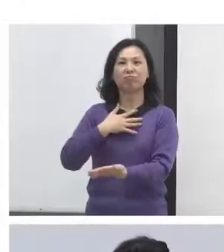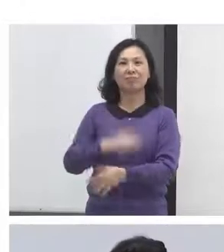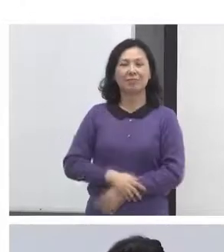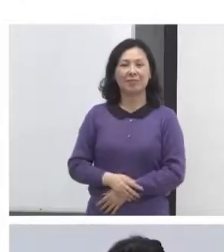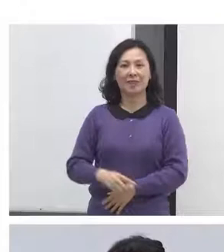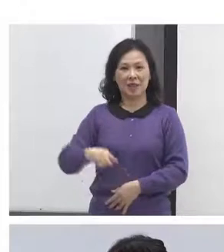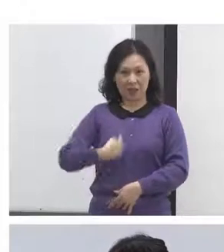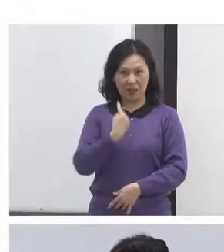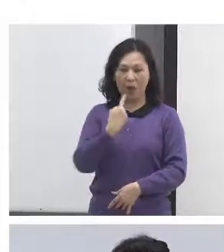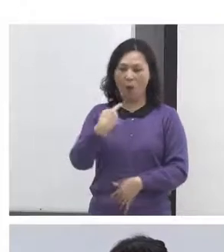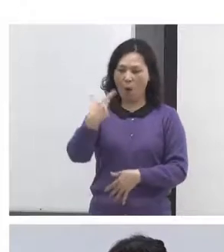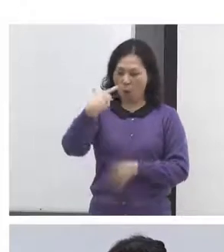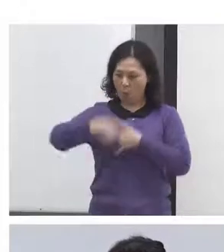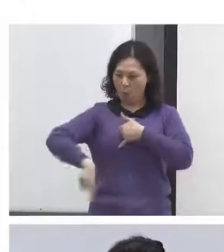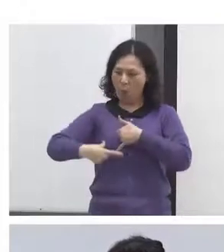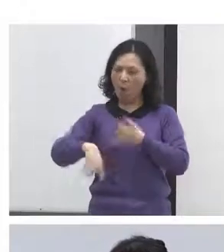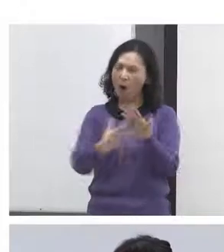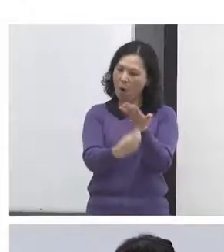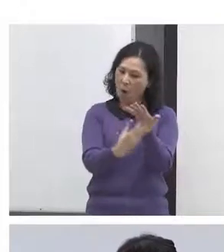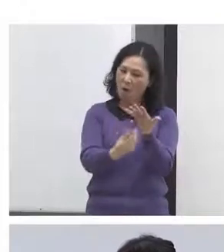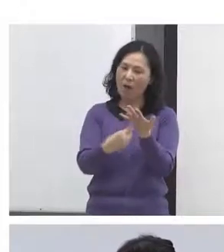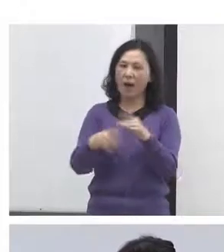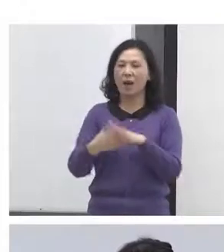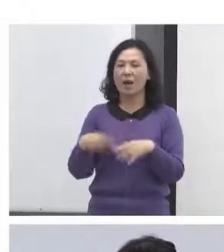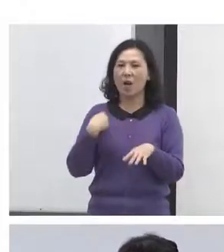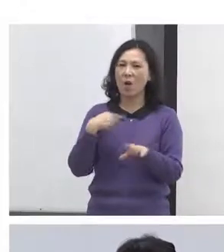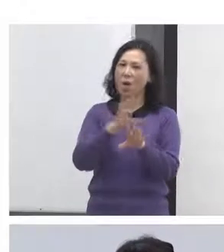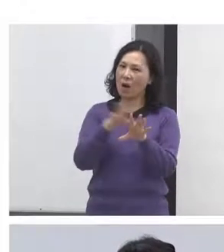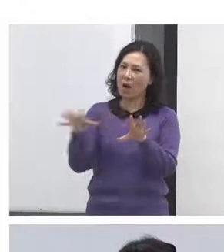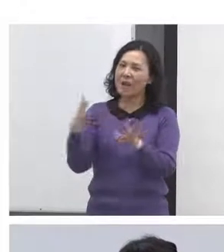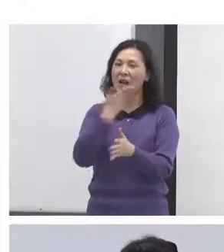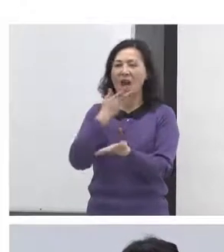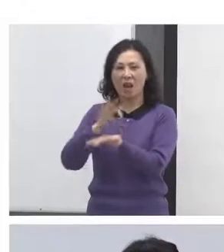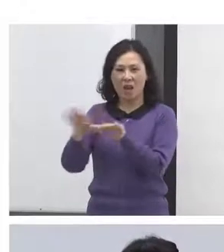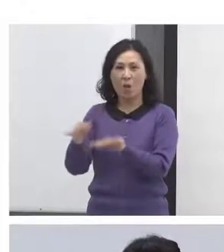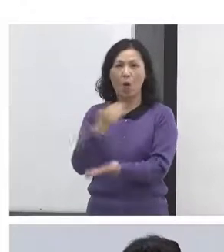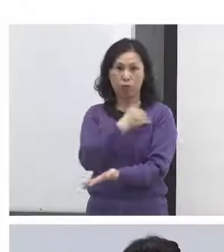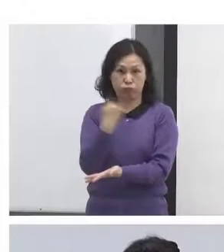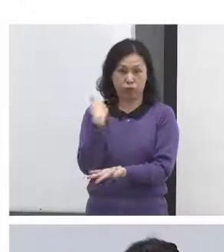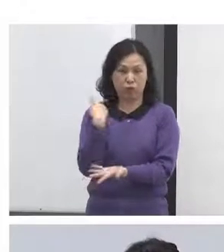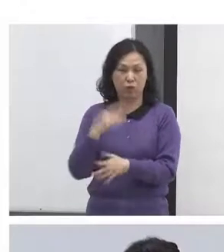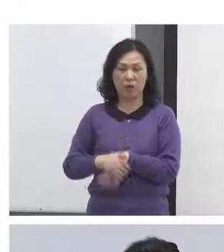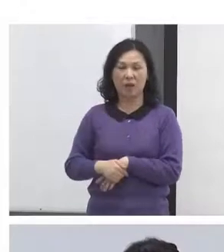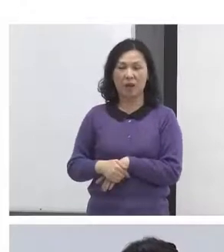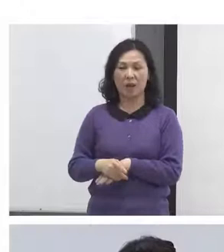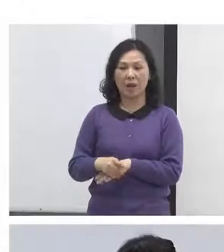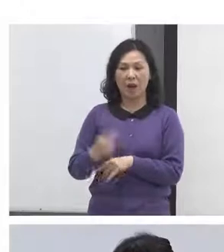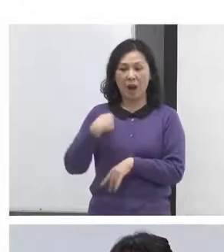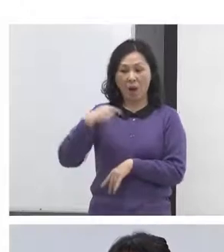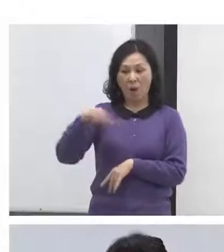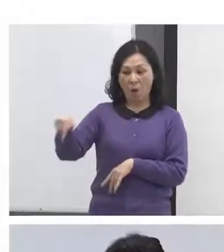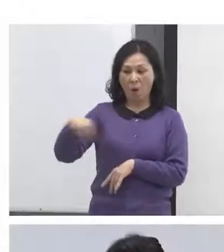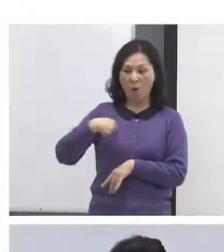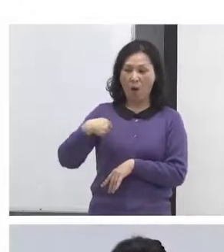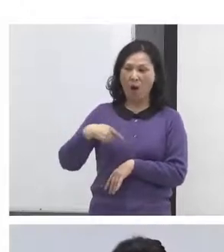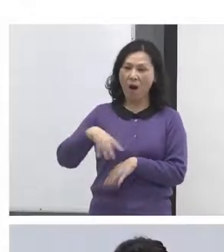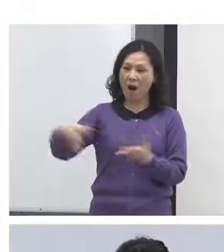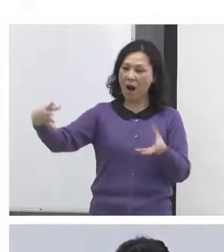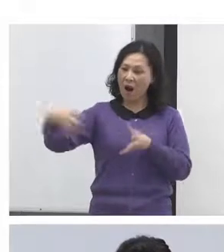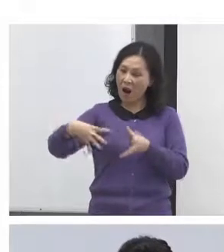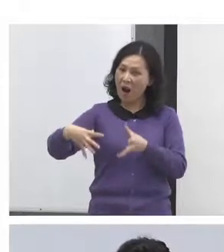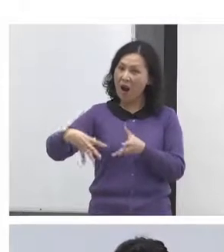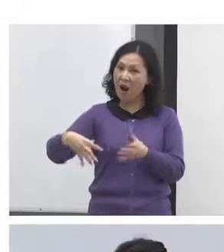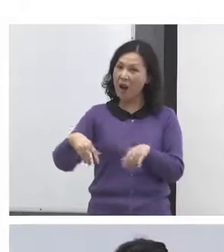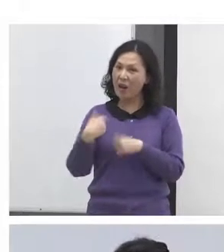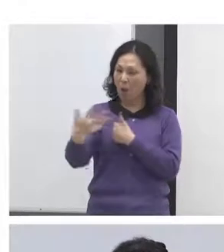有我才能 copy， 只有我才能复制，才能利用它。那你如果要跟我协作一份文件的话，你要